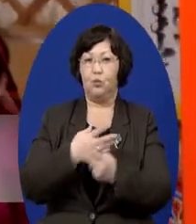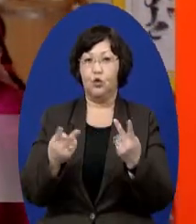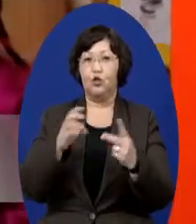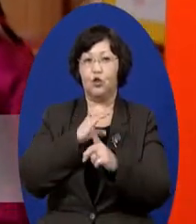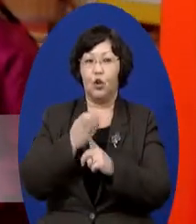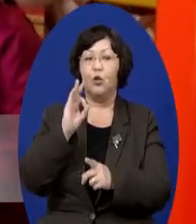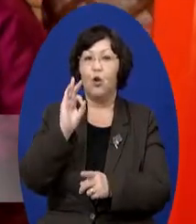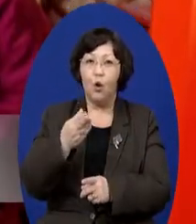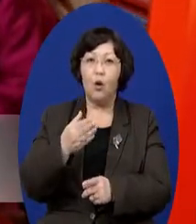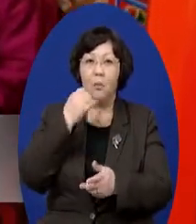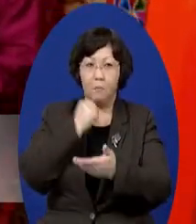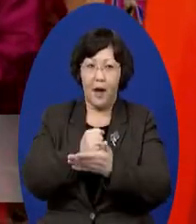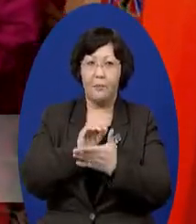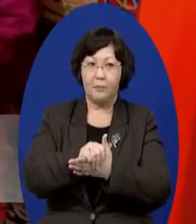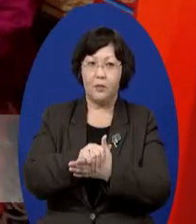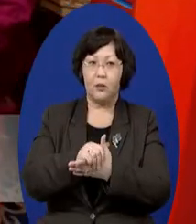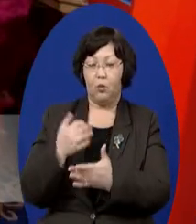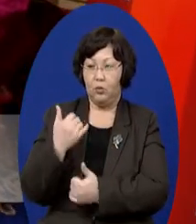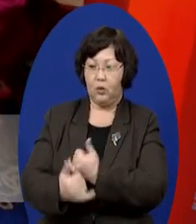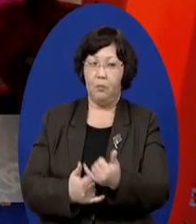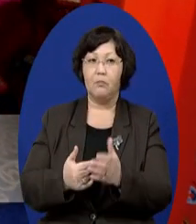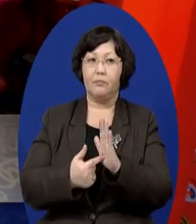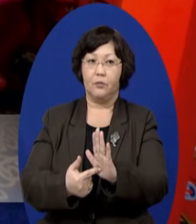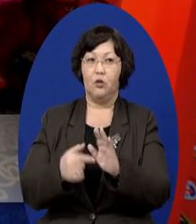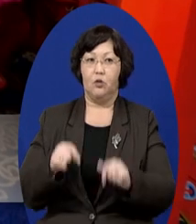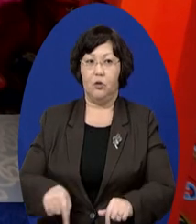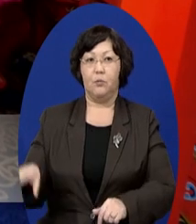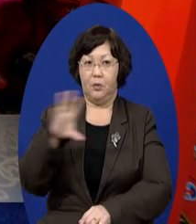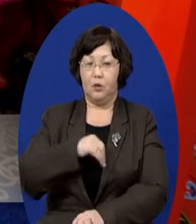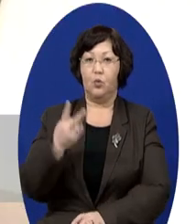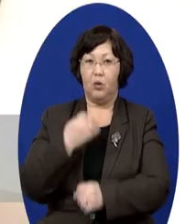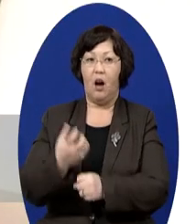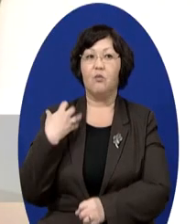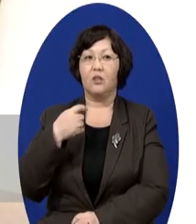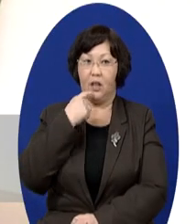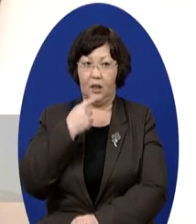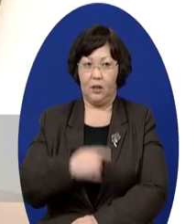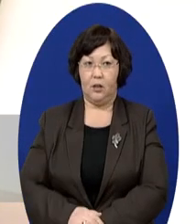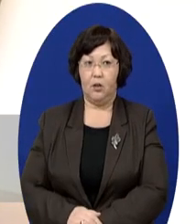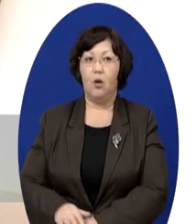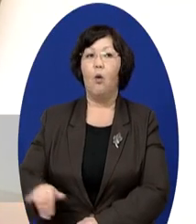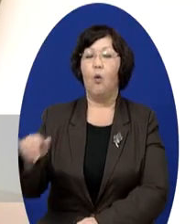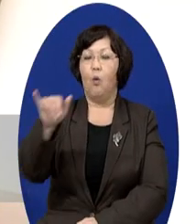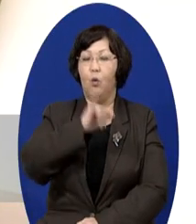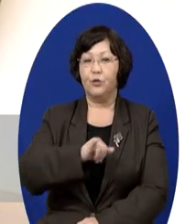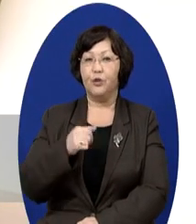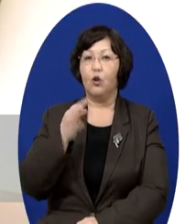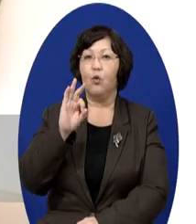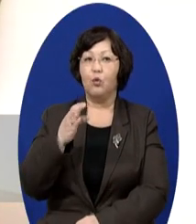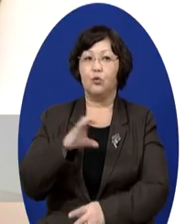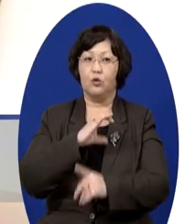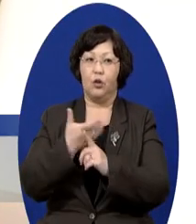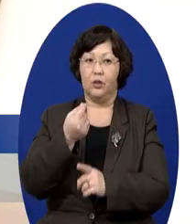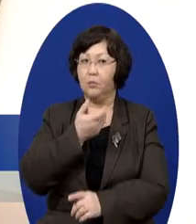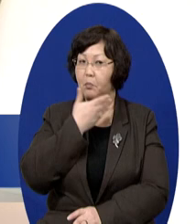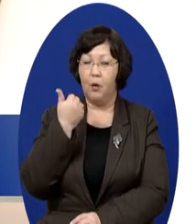өв соёлоо баримтжуулах нь өнөөгийн бидний үүрэг гэж тэд ярьлаа. Улс орны өв соёл гэдэг зүйл байхгүй бол тэгээд тухайн